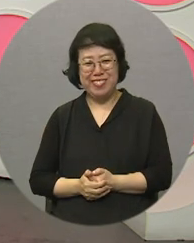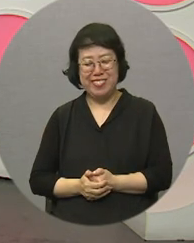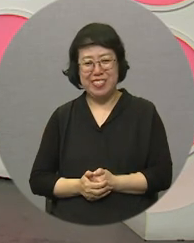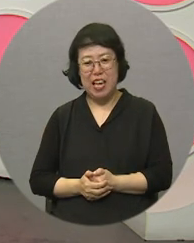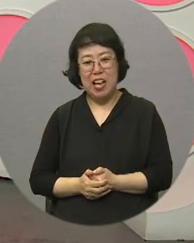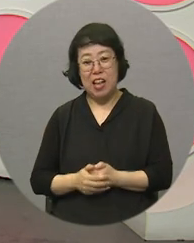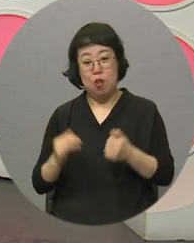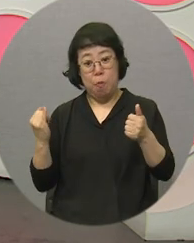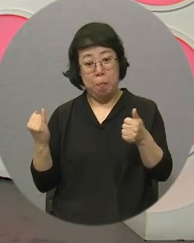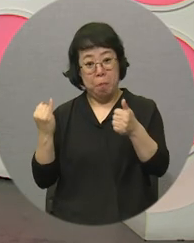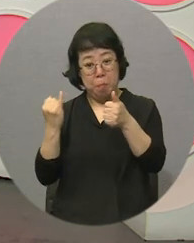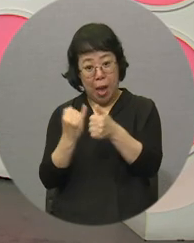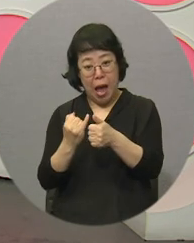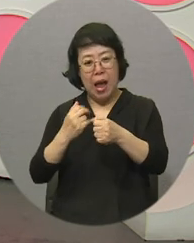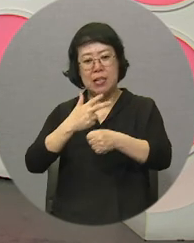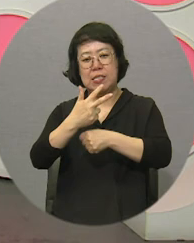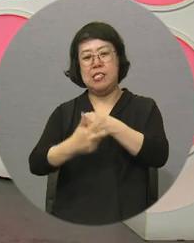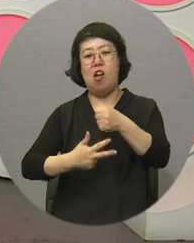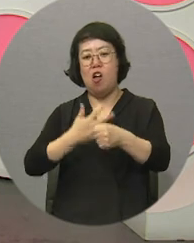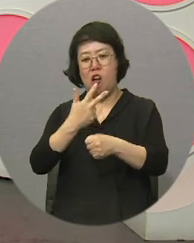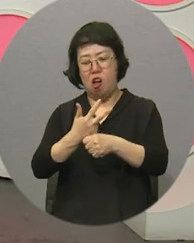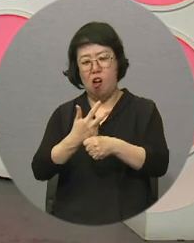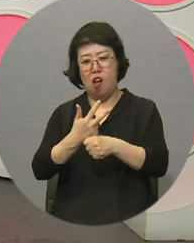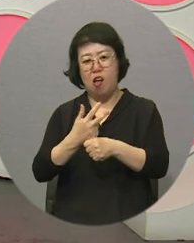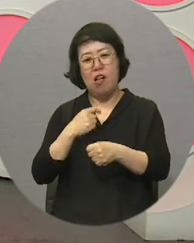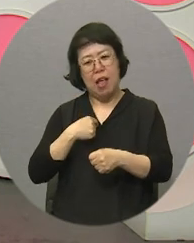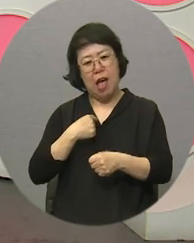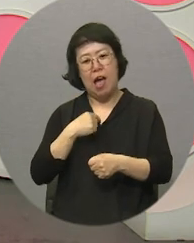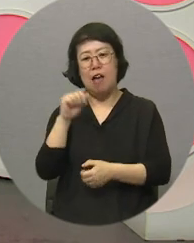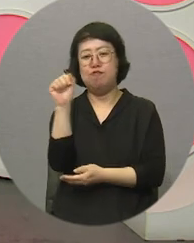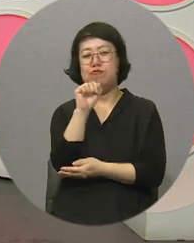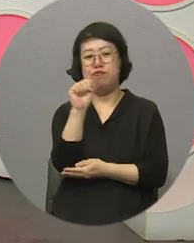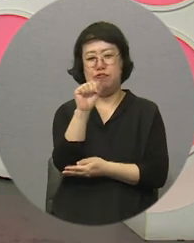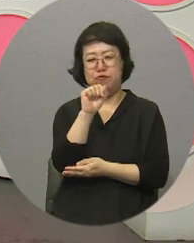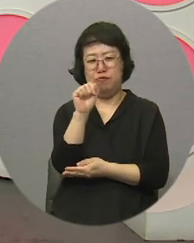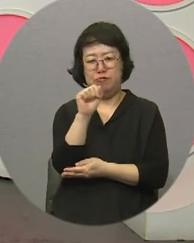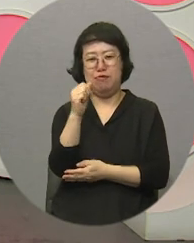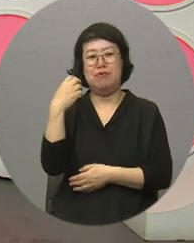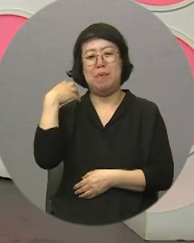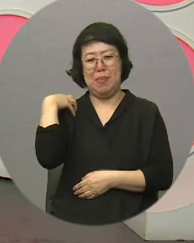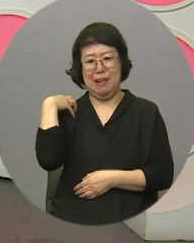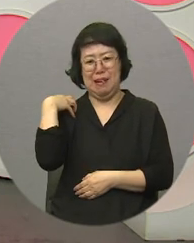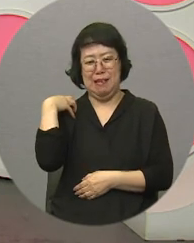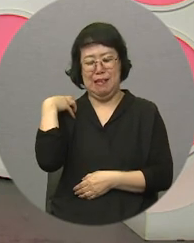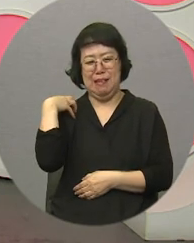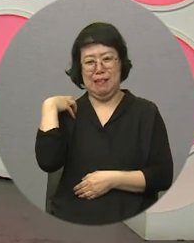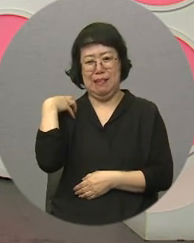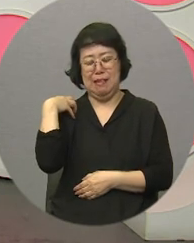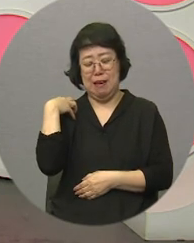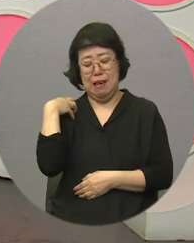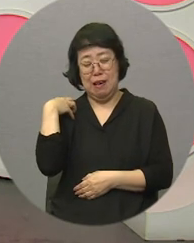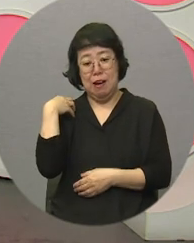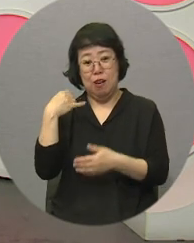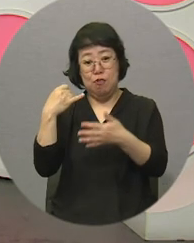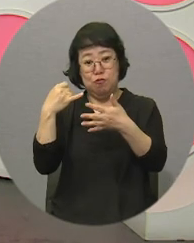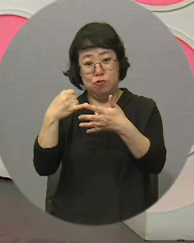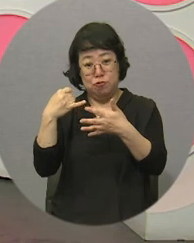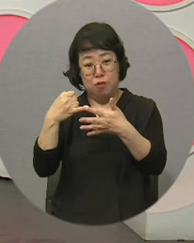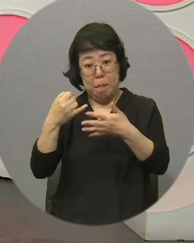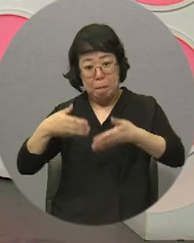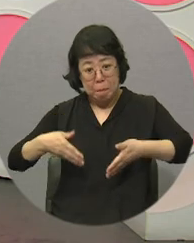생활 7년, 늘 저의 차로만 생활했습니다. 그런데 둘째가